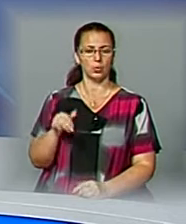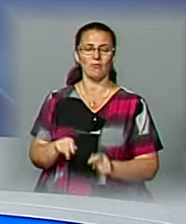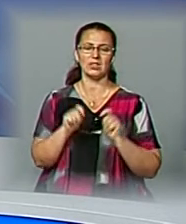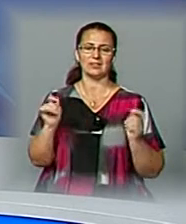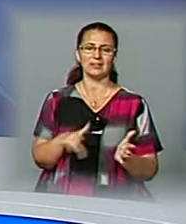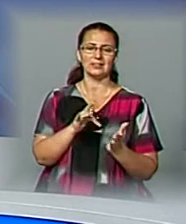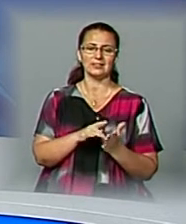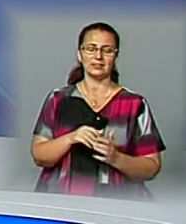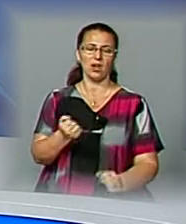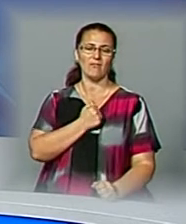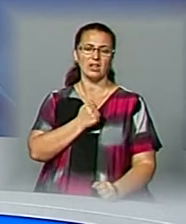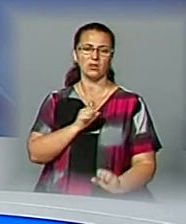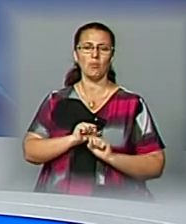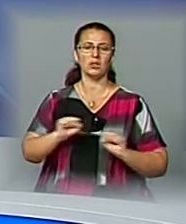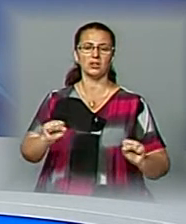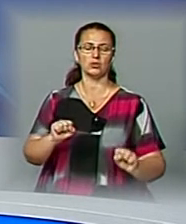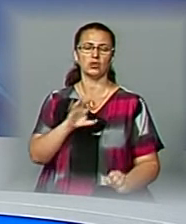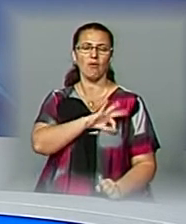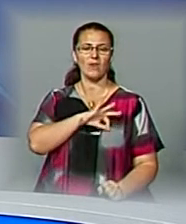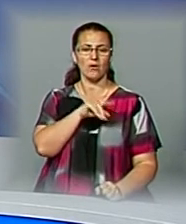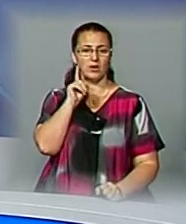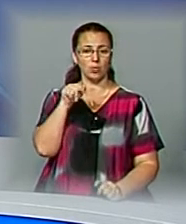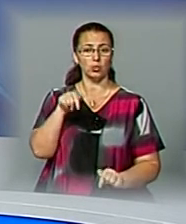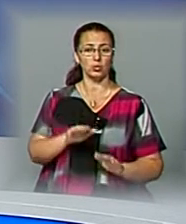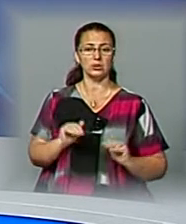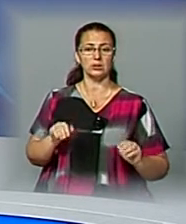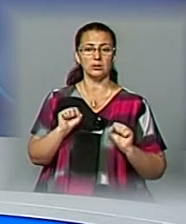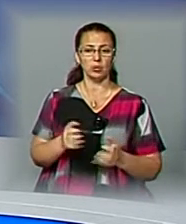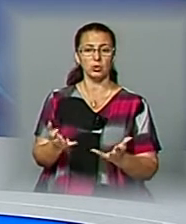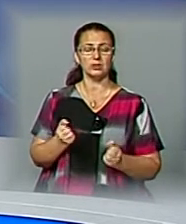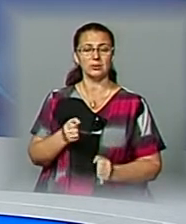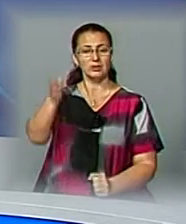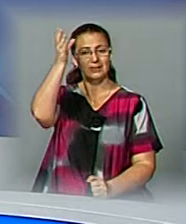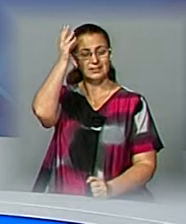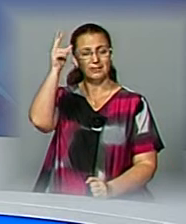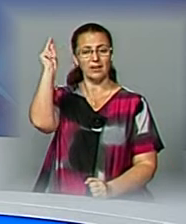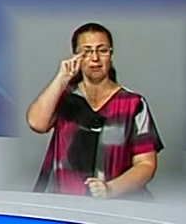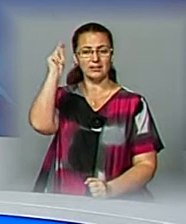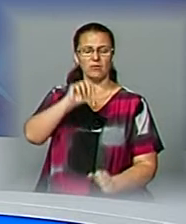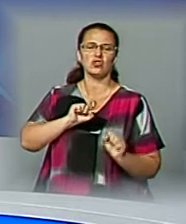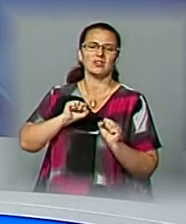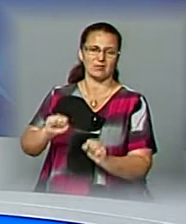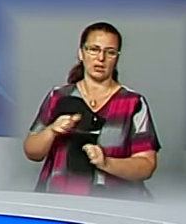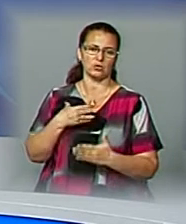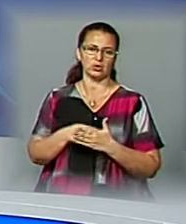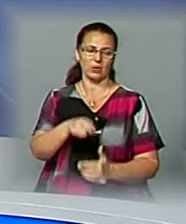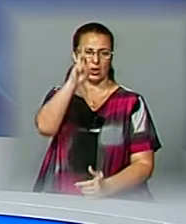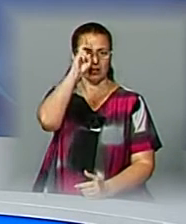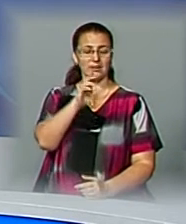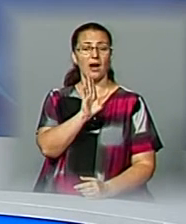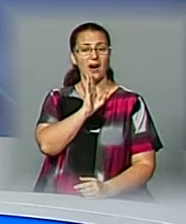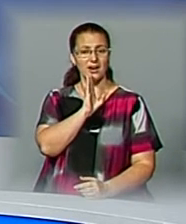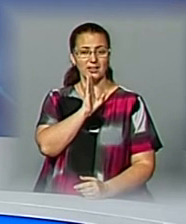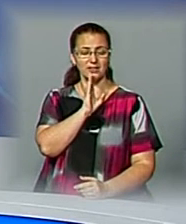центр військово-патріотичного виховання молоді. Тут діти можуть отримати знання та навички із захисту своєї країни, а дівчата